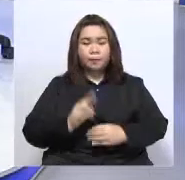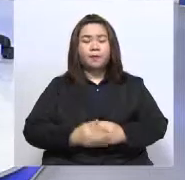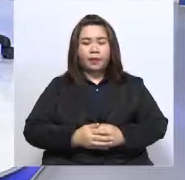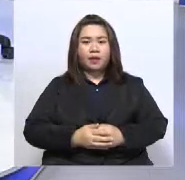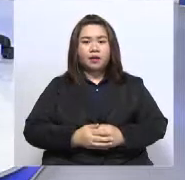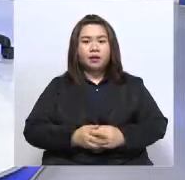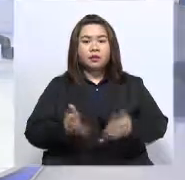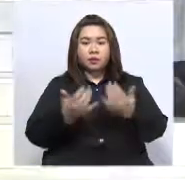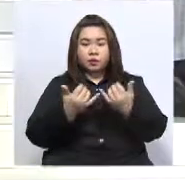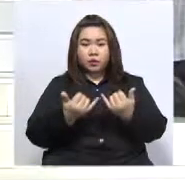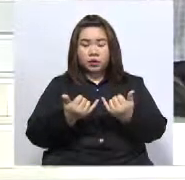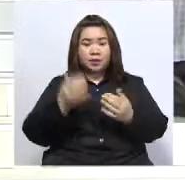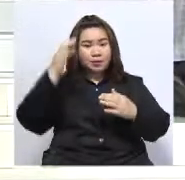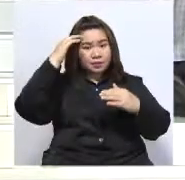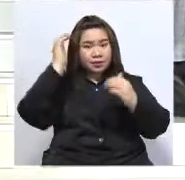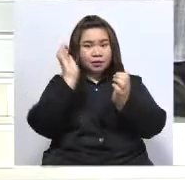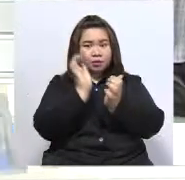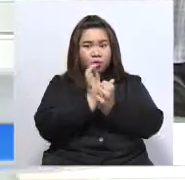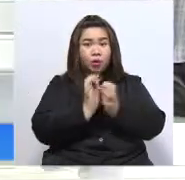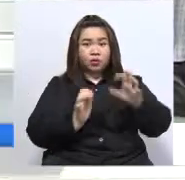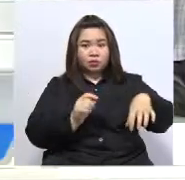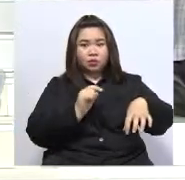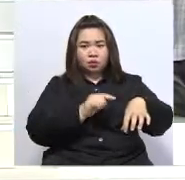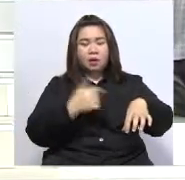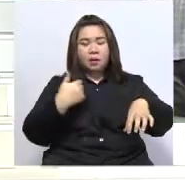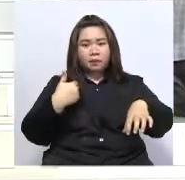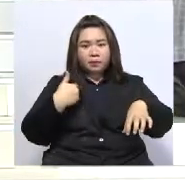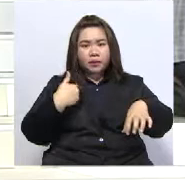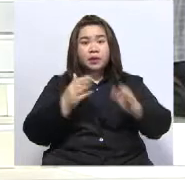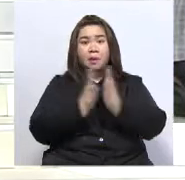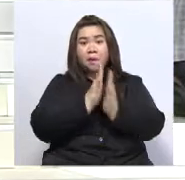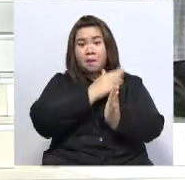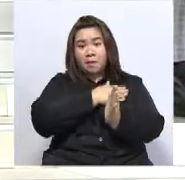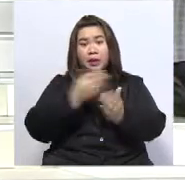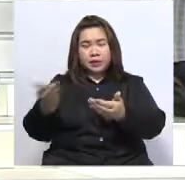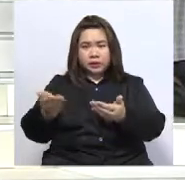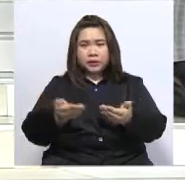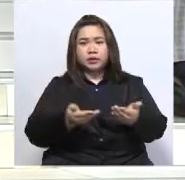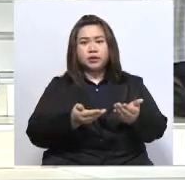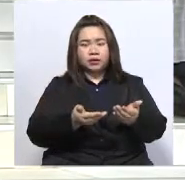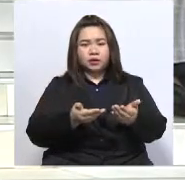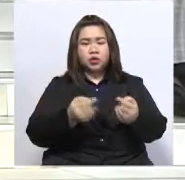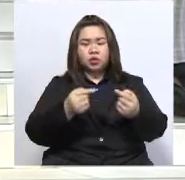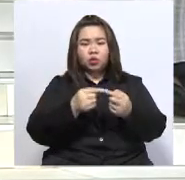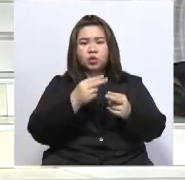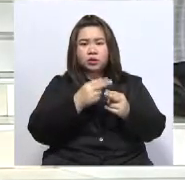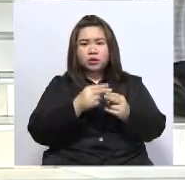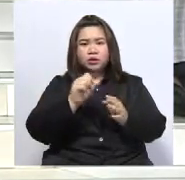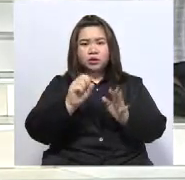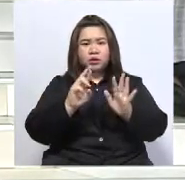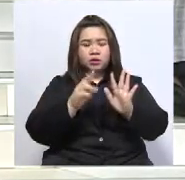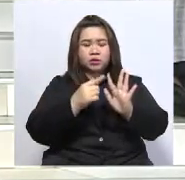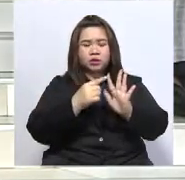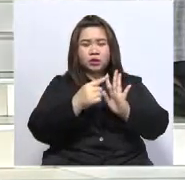โดยล่าสุดนะคะพนักงานสอบสวนกองปราบปรามค่ะก็ได้นิมนต์พระชั้นผู้ใหญ่วัดสักเกตวรมหาวิหารนะค